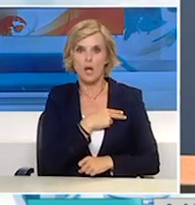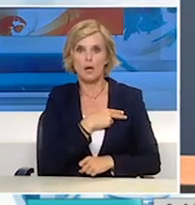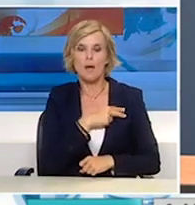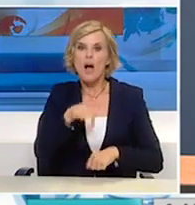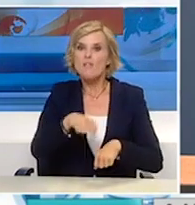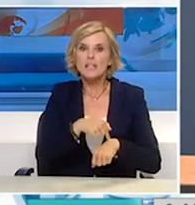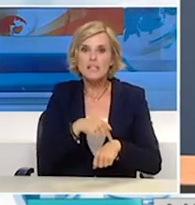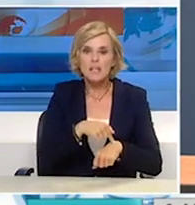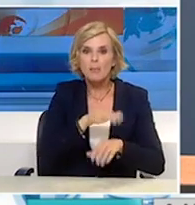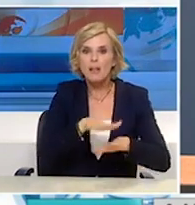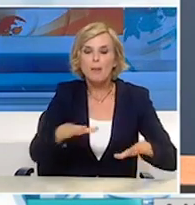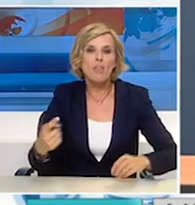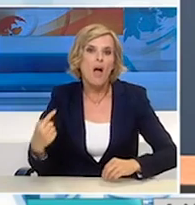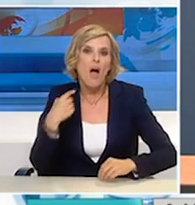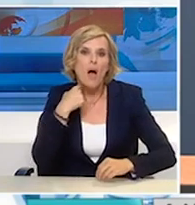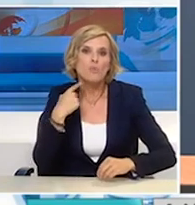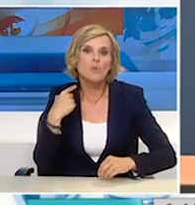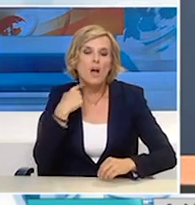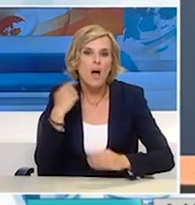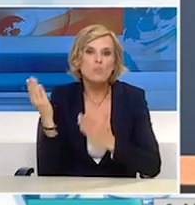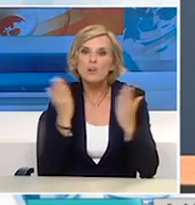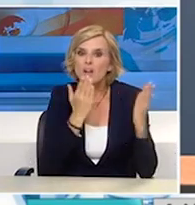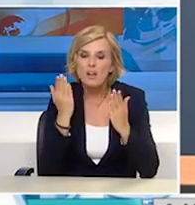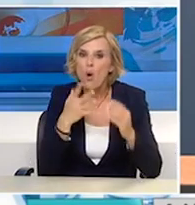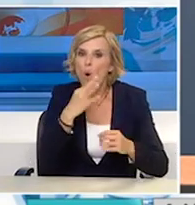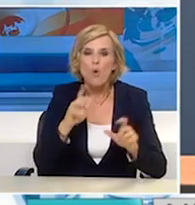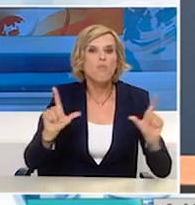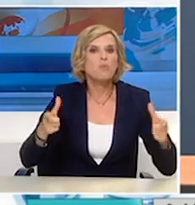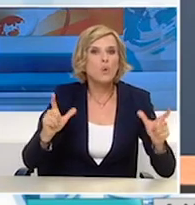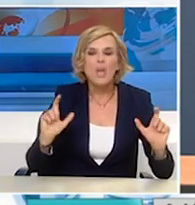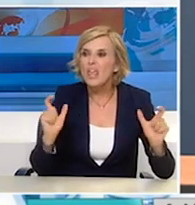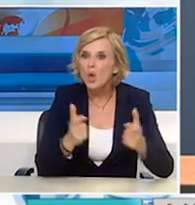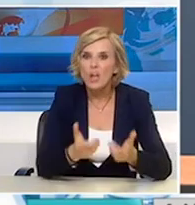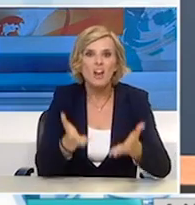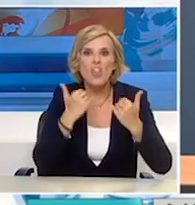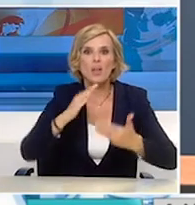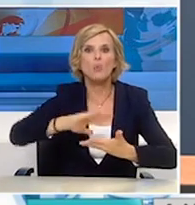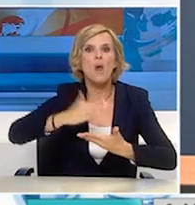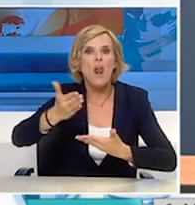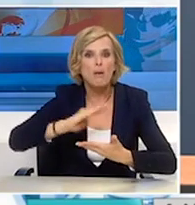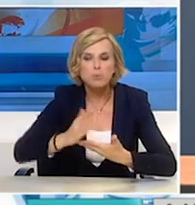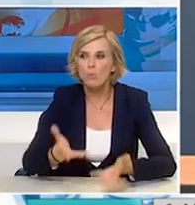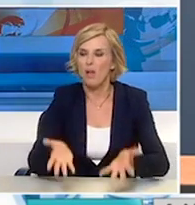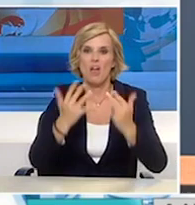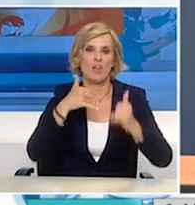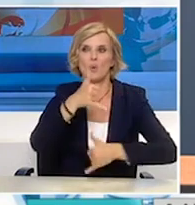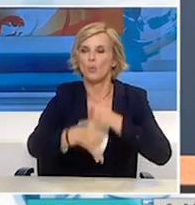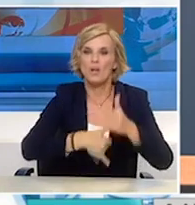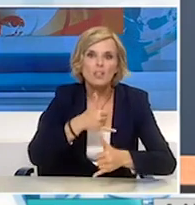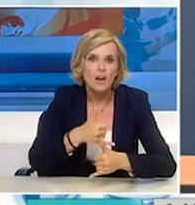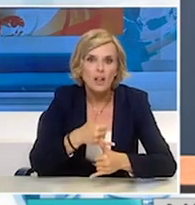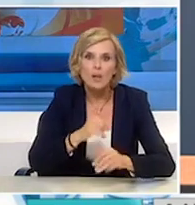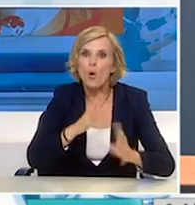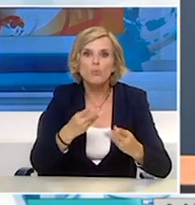και την εκπαίδευση για τα παιδιά που ανήκουν σε πιο φτωχές οικογένειες, η οποία ενισχύεται σε περιόδους παύσης λειτουργίας των